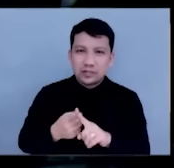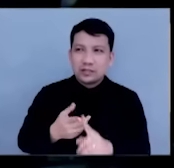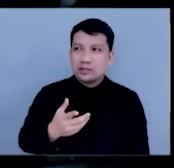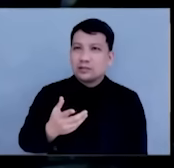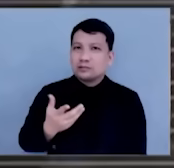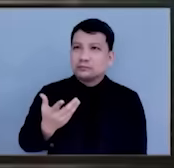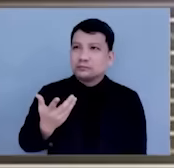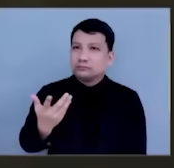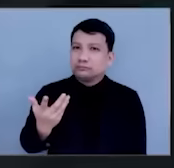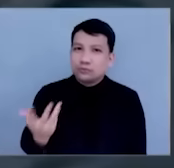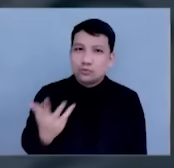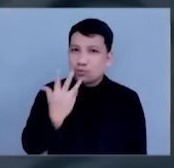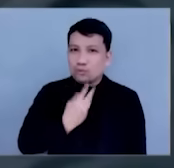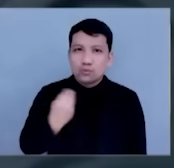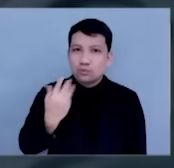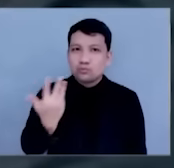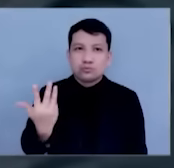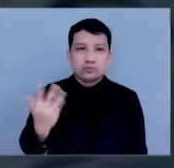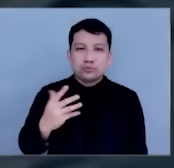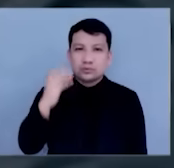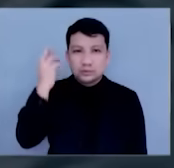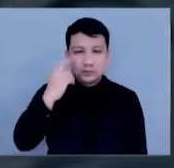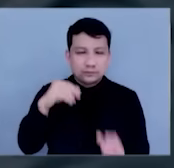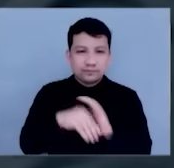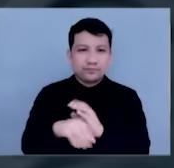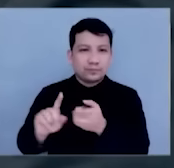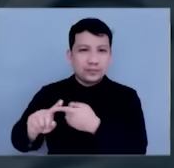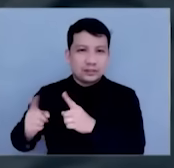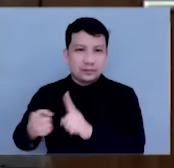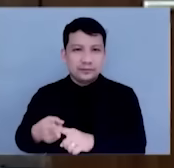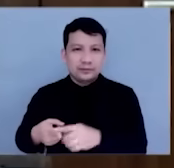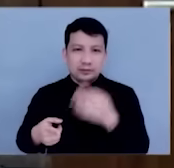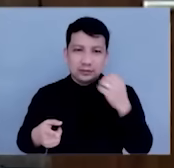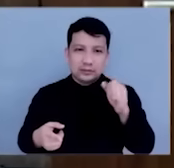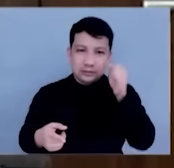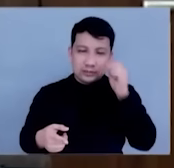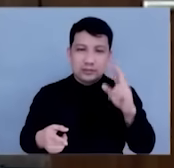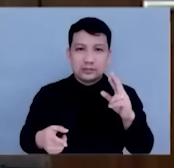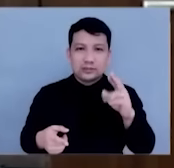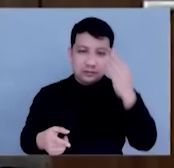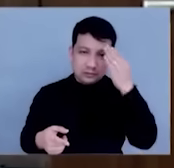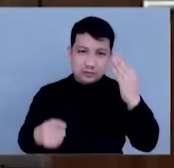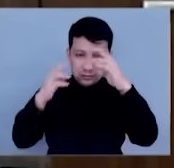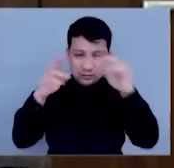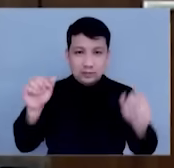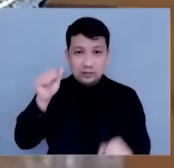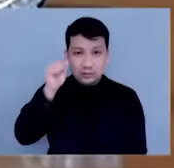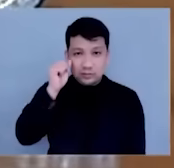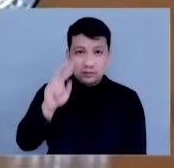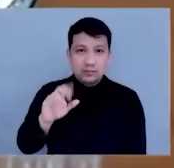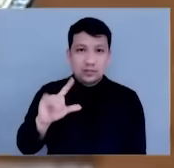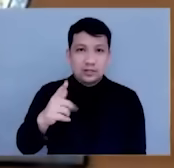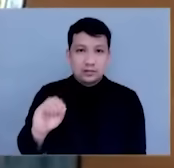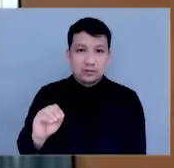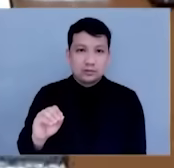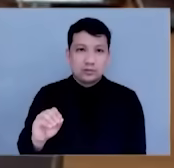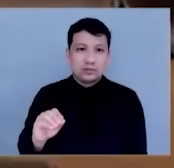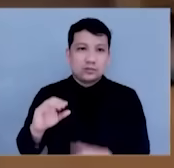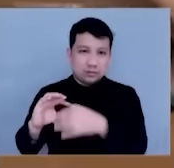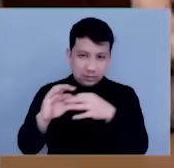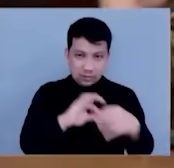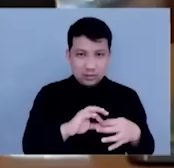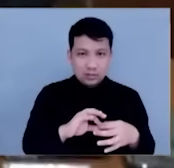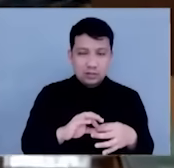motibo sa krimen. Tingin naman ang kaibigan ni Capistrano na si San Rafael Bulacan Mayor Mark Cholo Villalago na may kinalaman sa